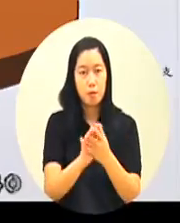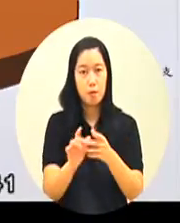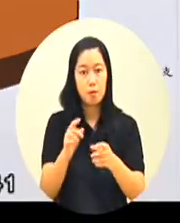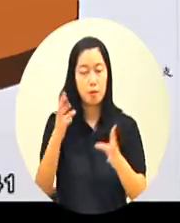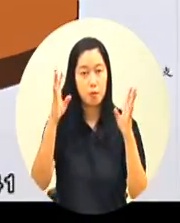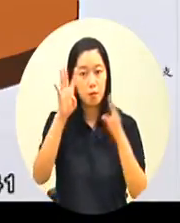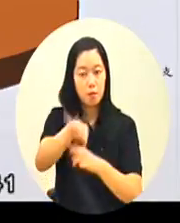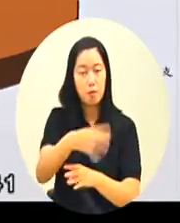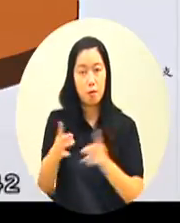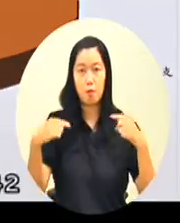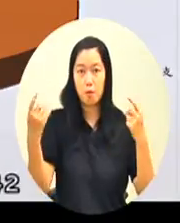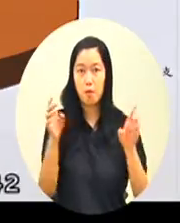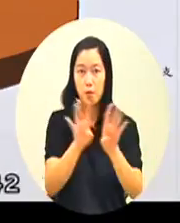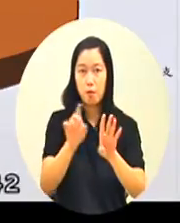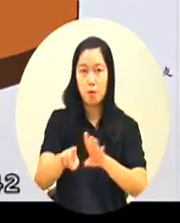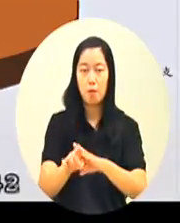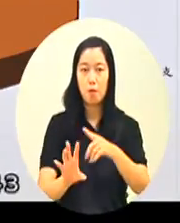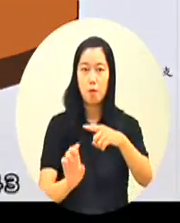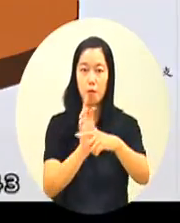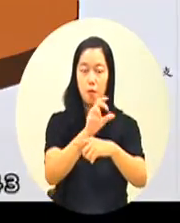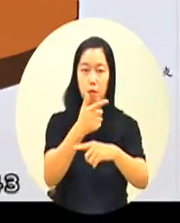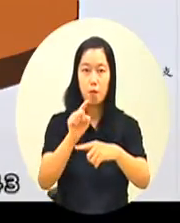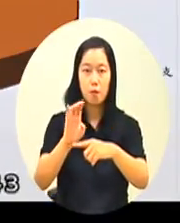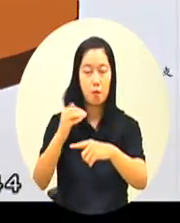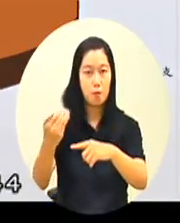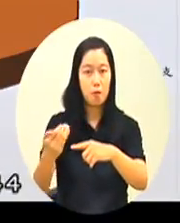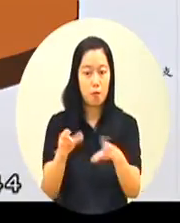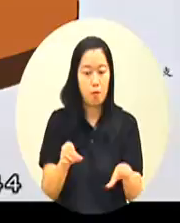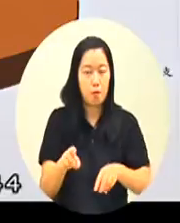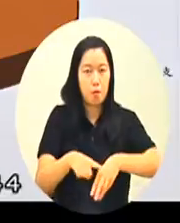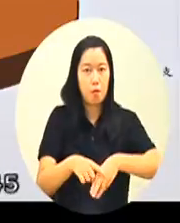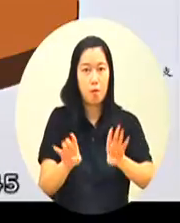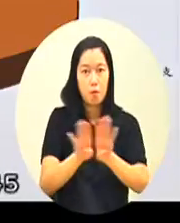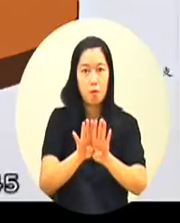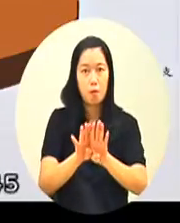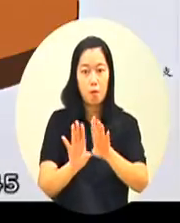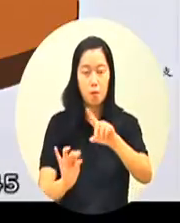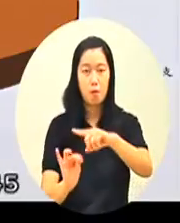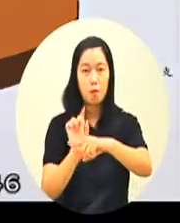门是83.94%，资本门是16%哈。